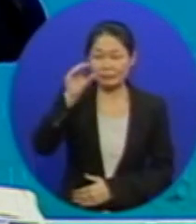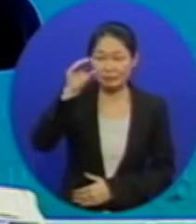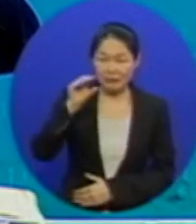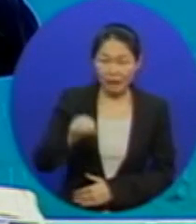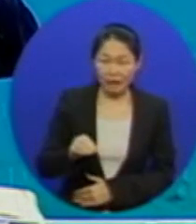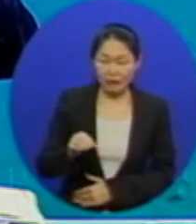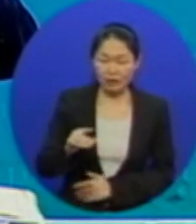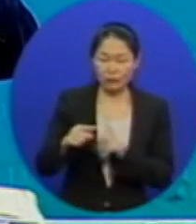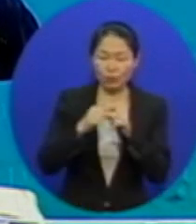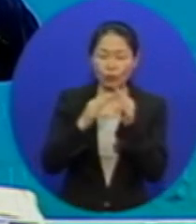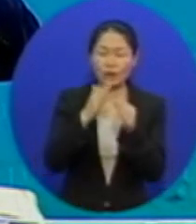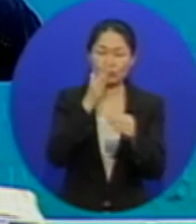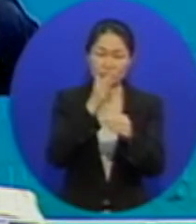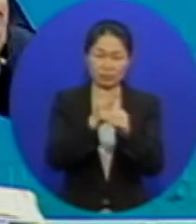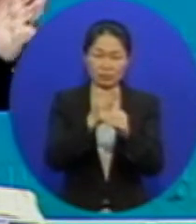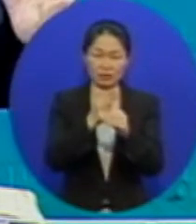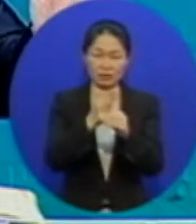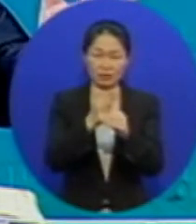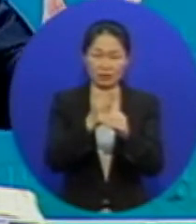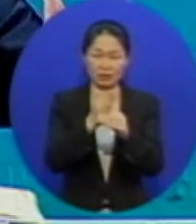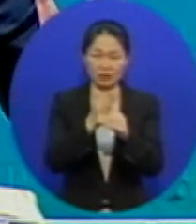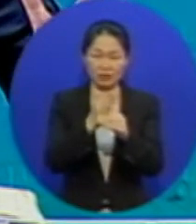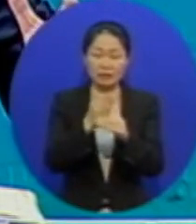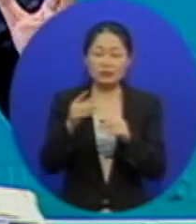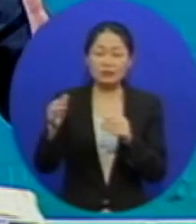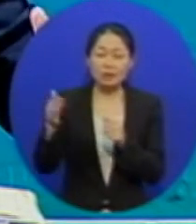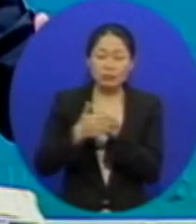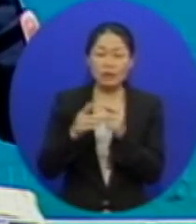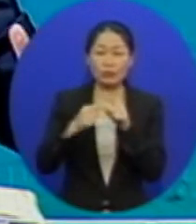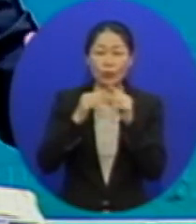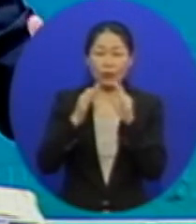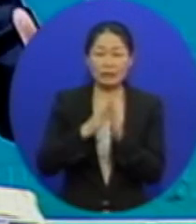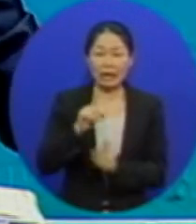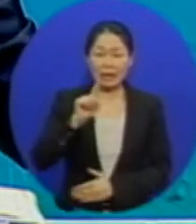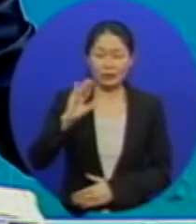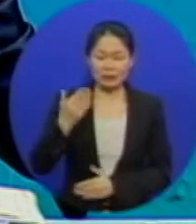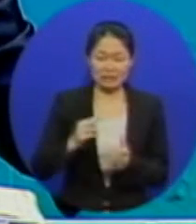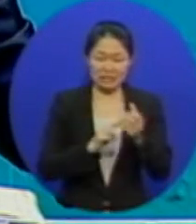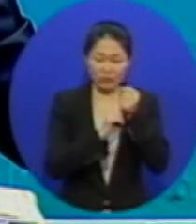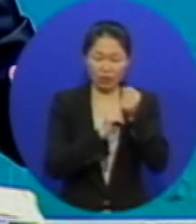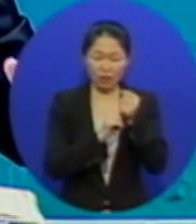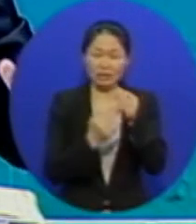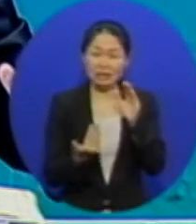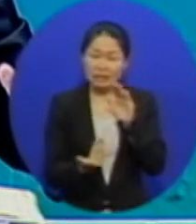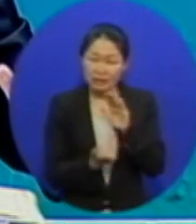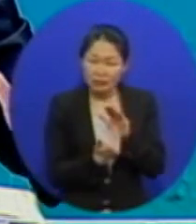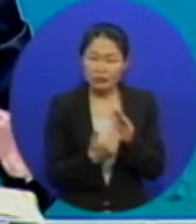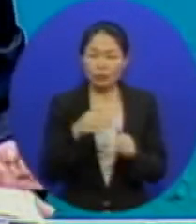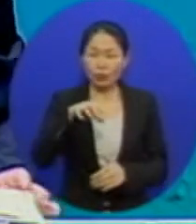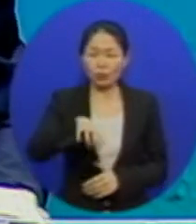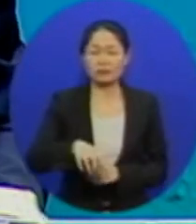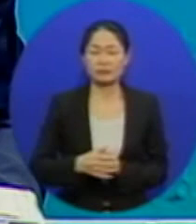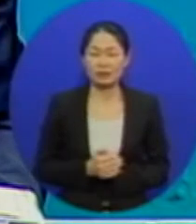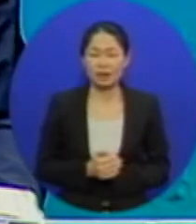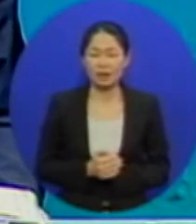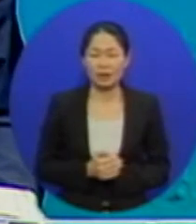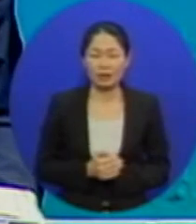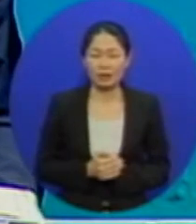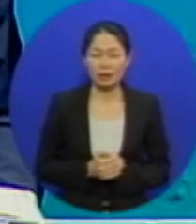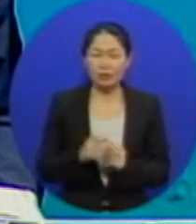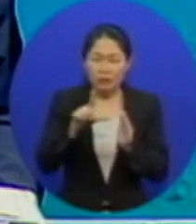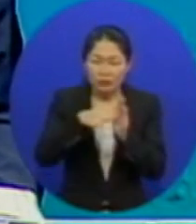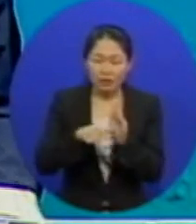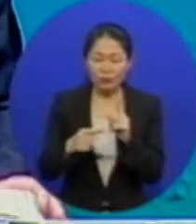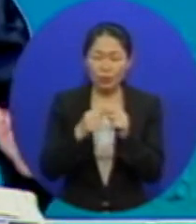교회 중심이 줘 그러니까 교회는 하나님의 기적이 일어나는 곳이에요 그때 많이 교인